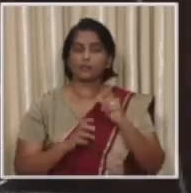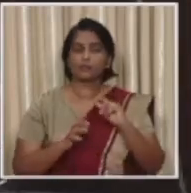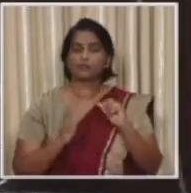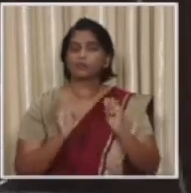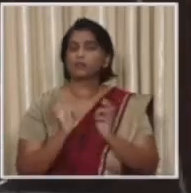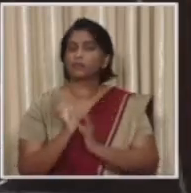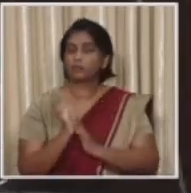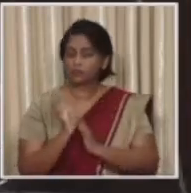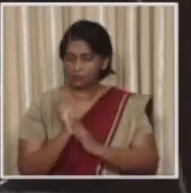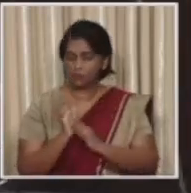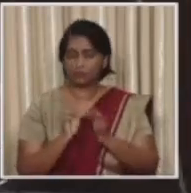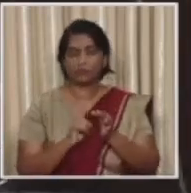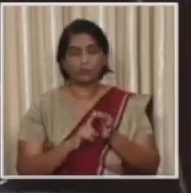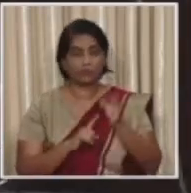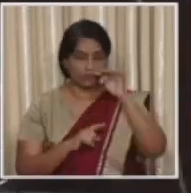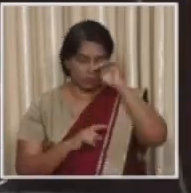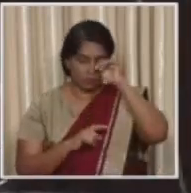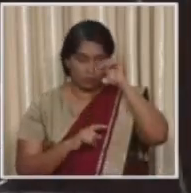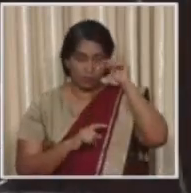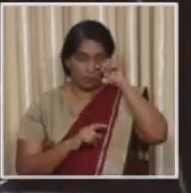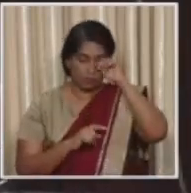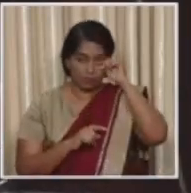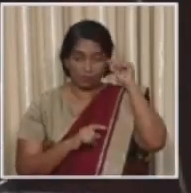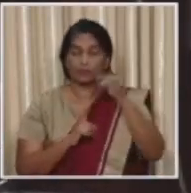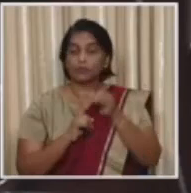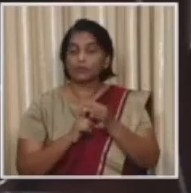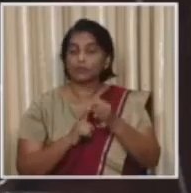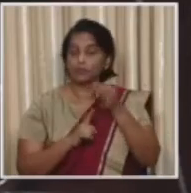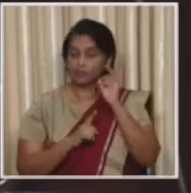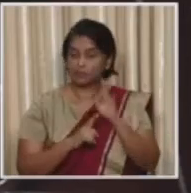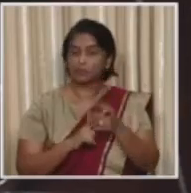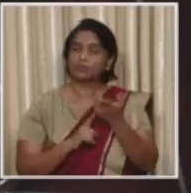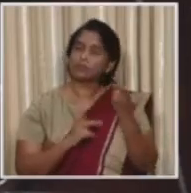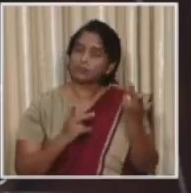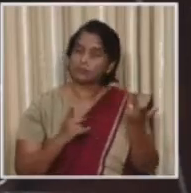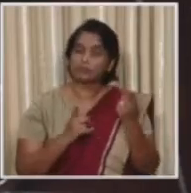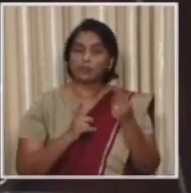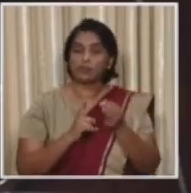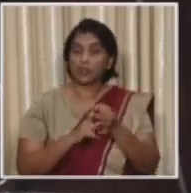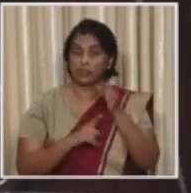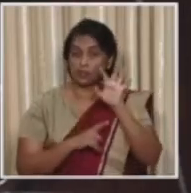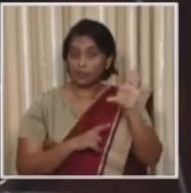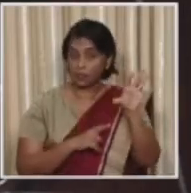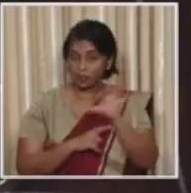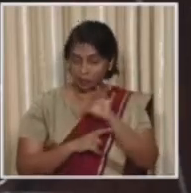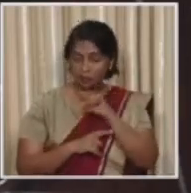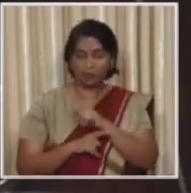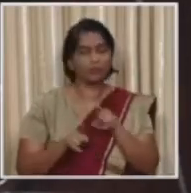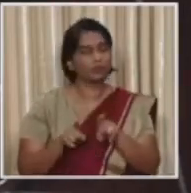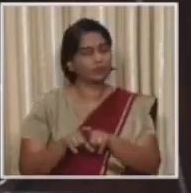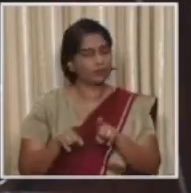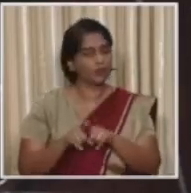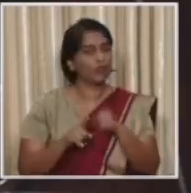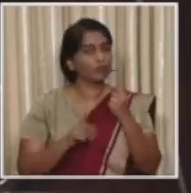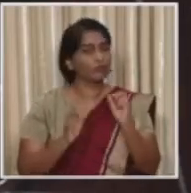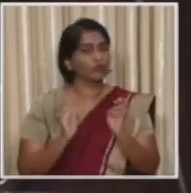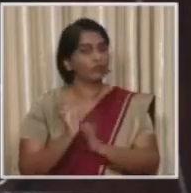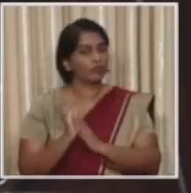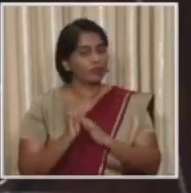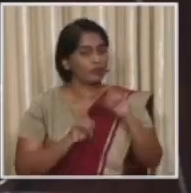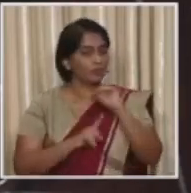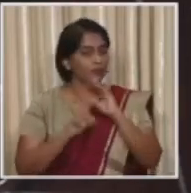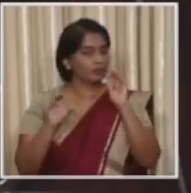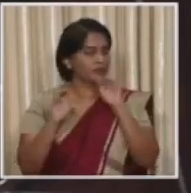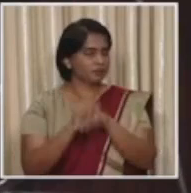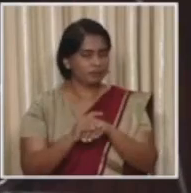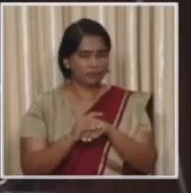සභාවේ සභාපති ධූරයේ සම්බන්ධයෙන් ජනාධිපතිතුමාට මොන ඒ සභාපතිවරයා තෝරා ගැනීම සම්බන්ධයෙන් හෝ මුදල් කාරක සභාවේ රැස්වීමට සහභාගී